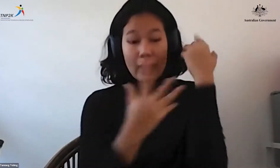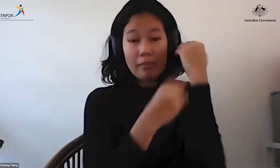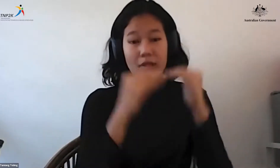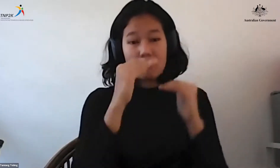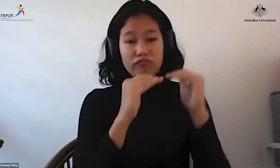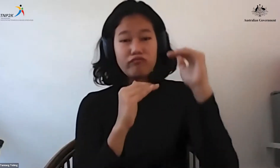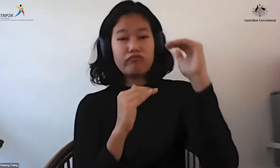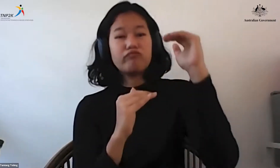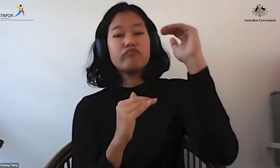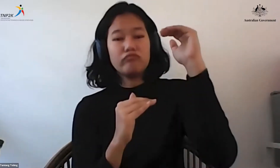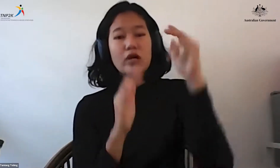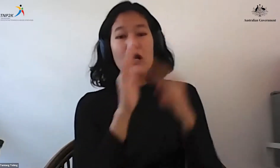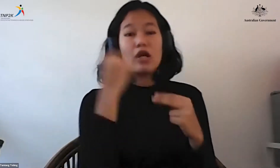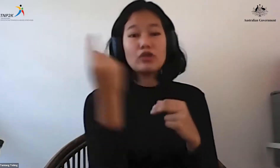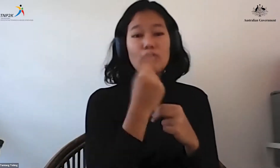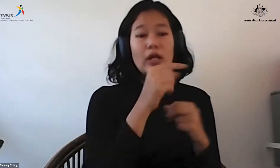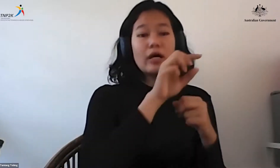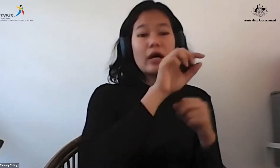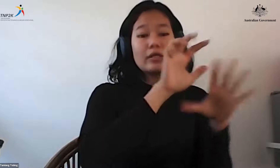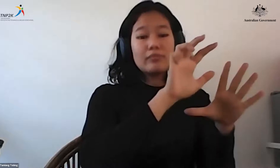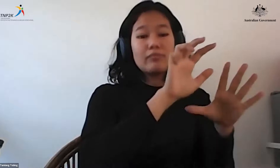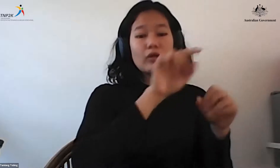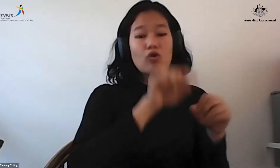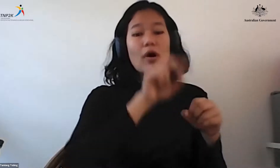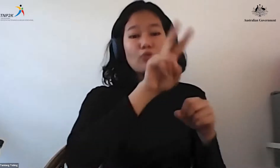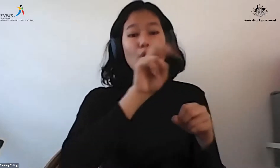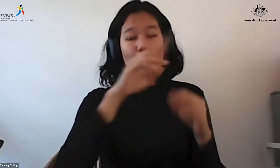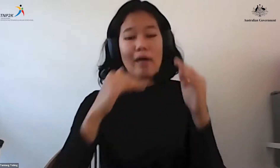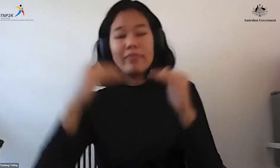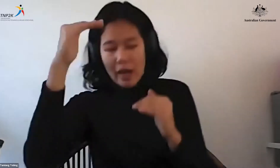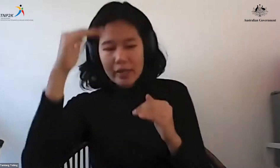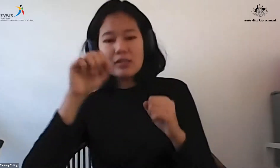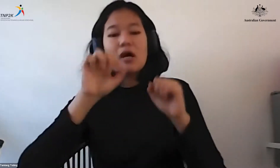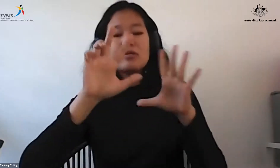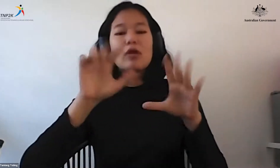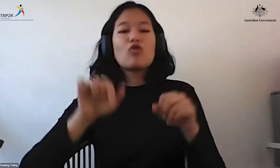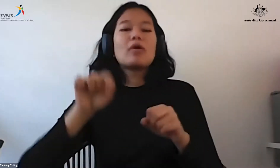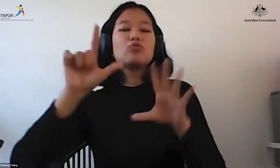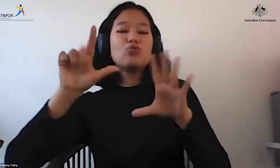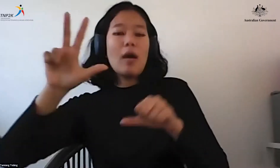dari 9,22 menjadi 9,78. Angka yang